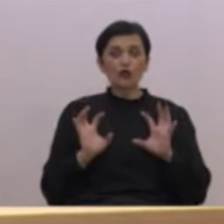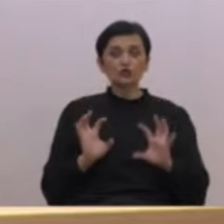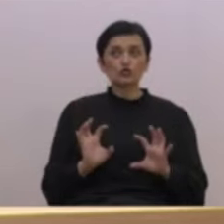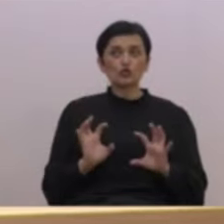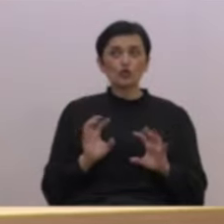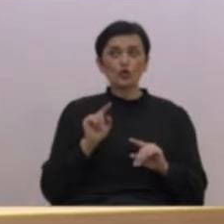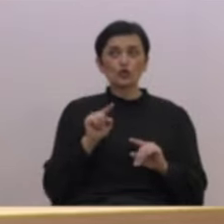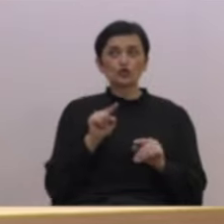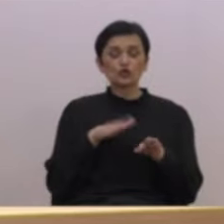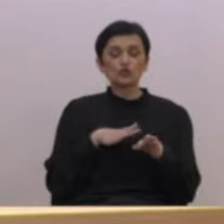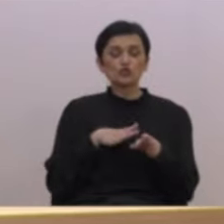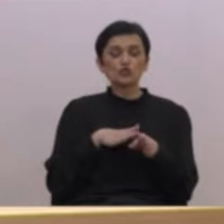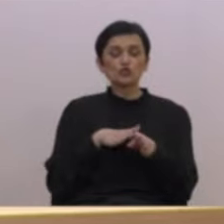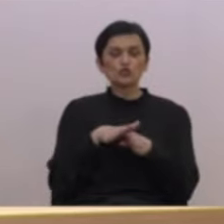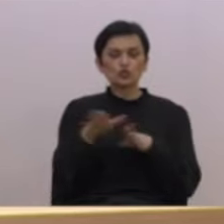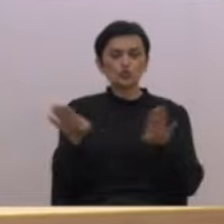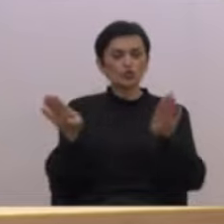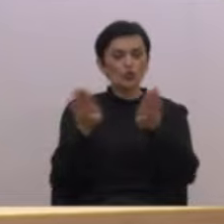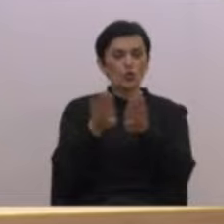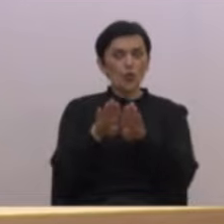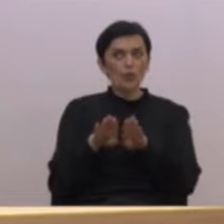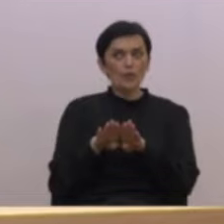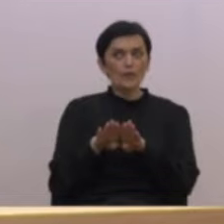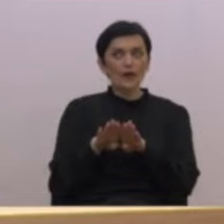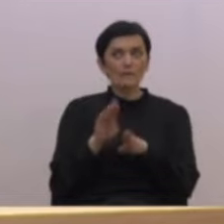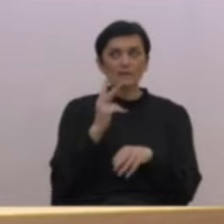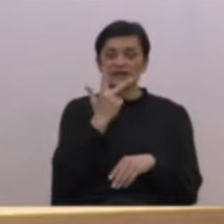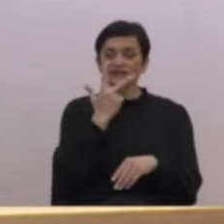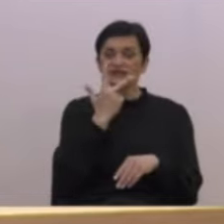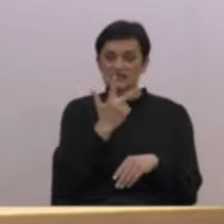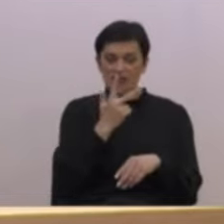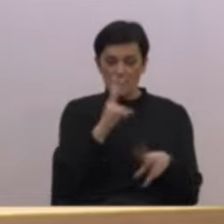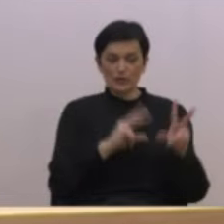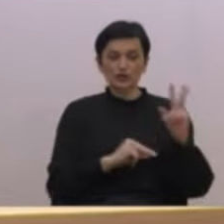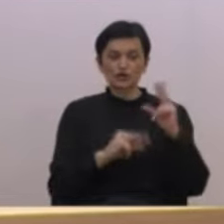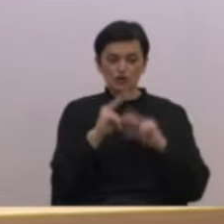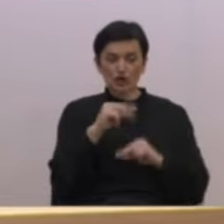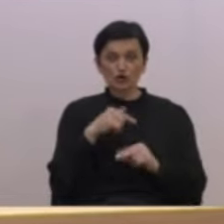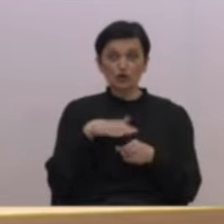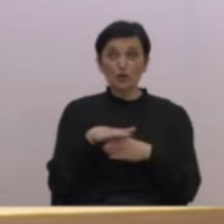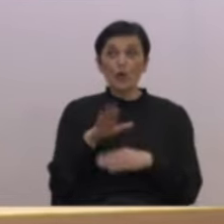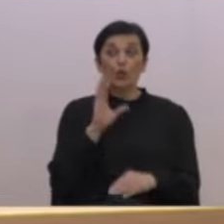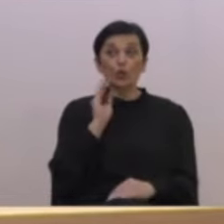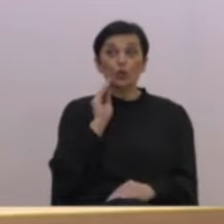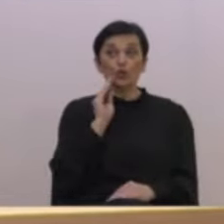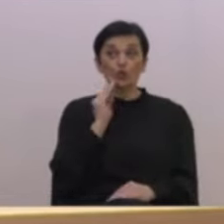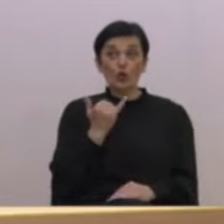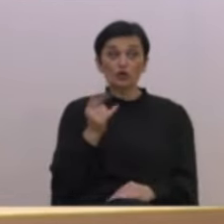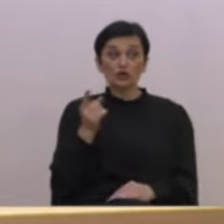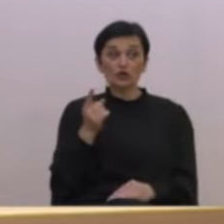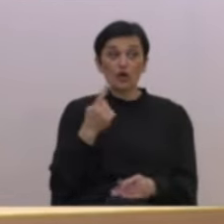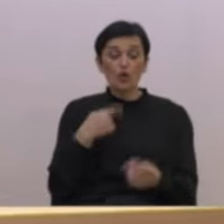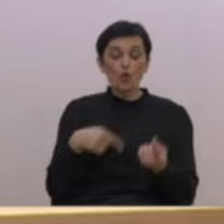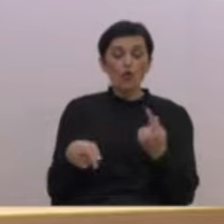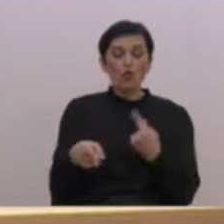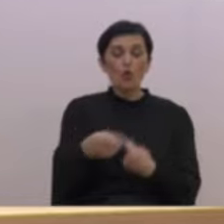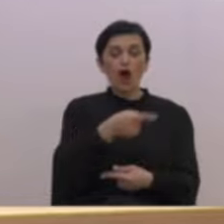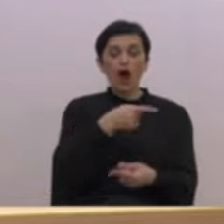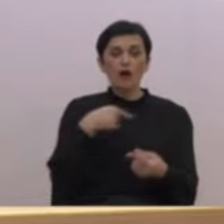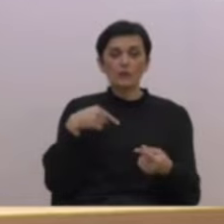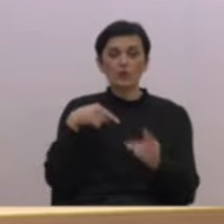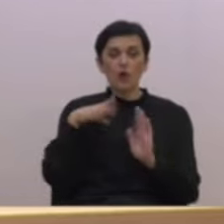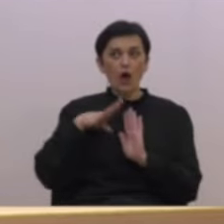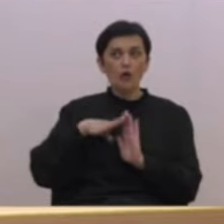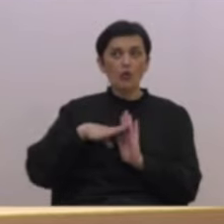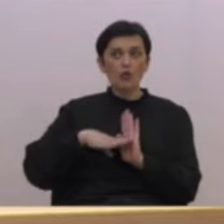ასე ვთქვათ სრულყოფა. ეს სამი ჩაგვითვალეს ჩვენ შესრულებად. ახლა როდესაც აბრუნებთ უკან და